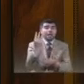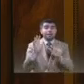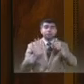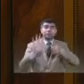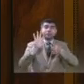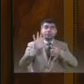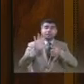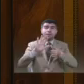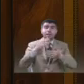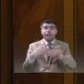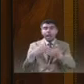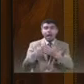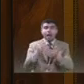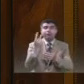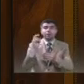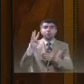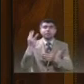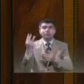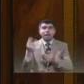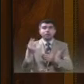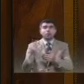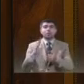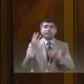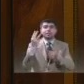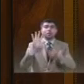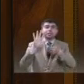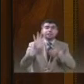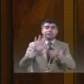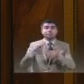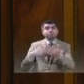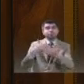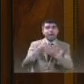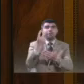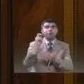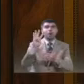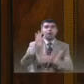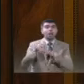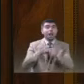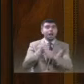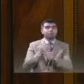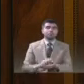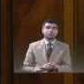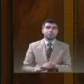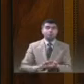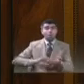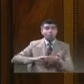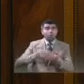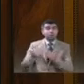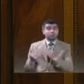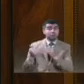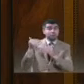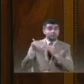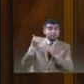نهاية 2013، ثم 63.9% في نهاية 2014. ويأتي هذا الارتفاع في